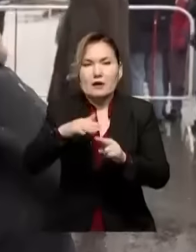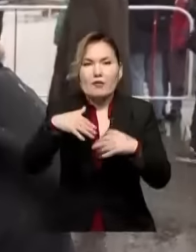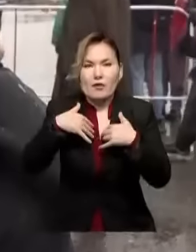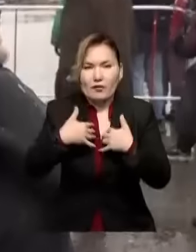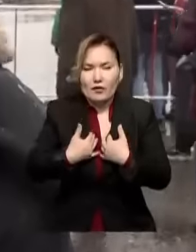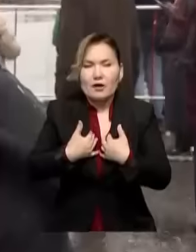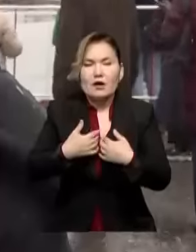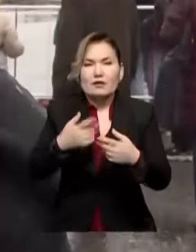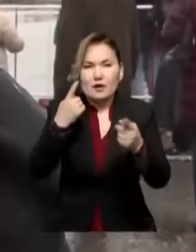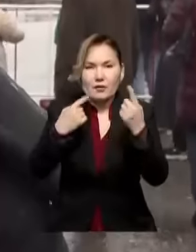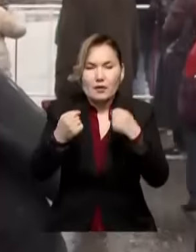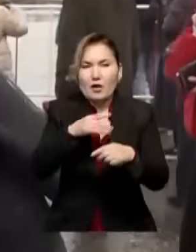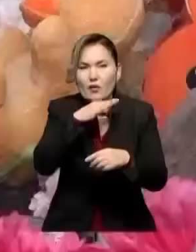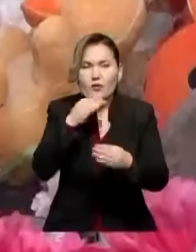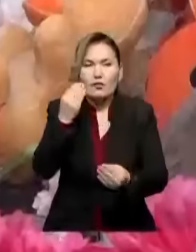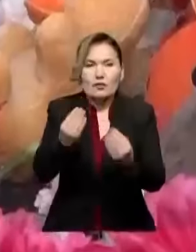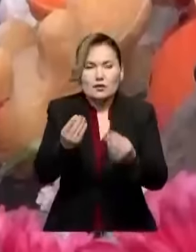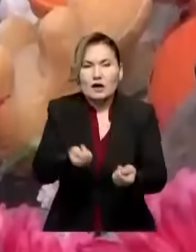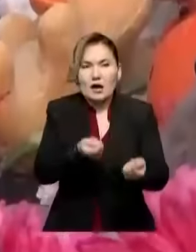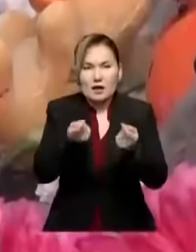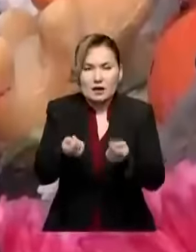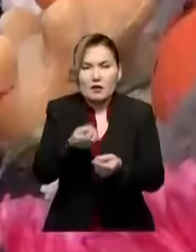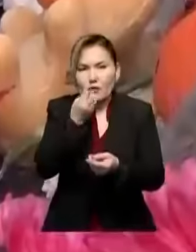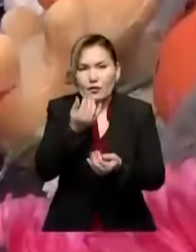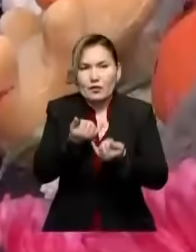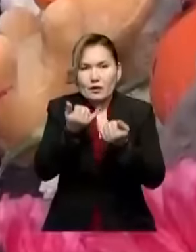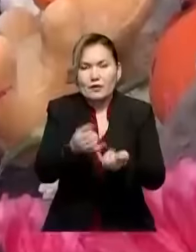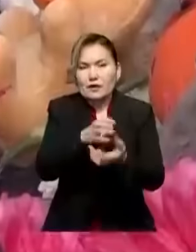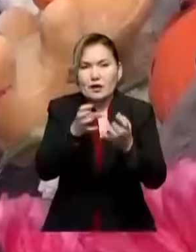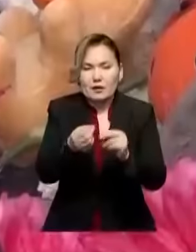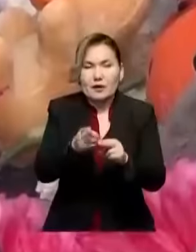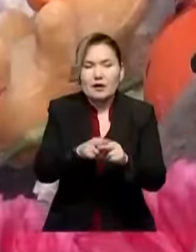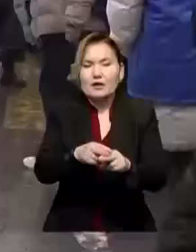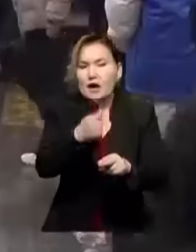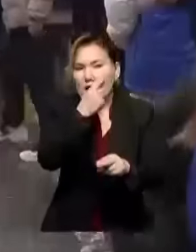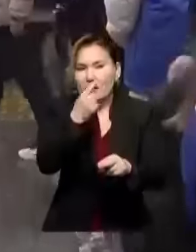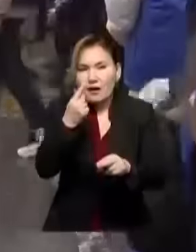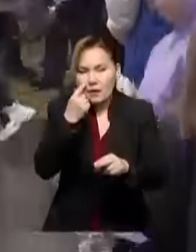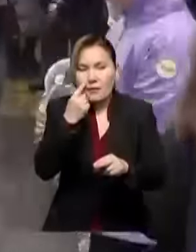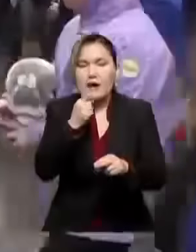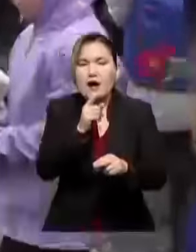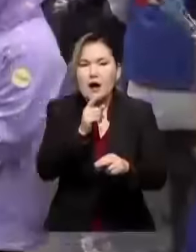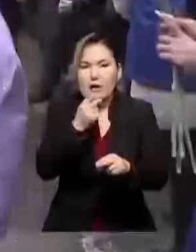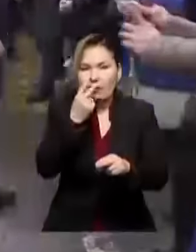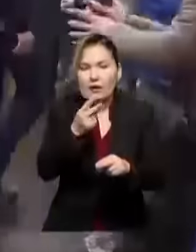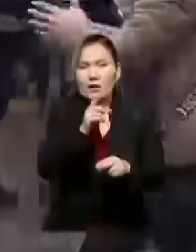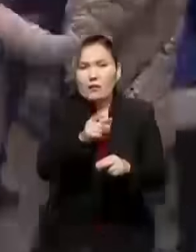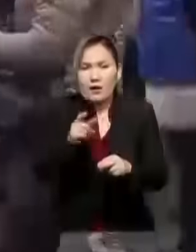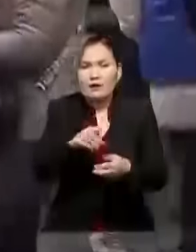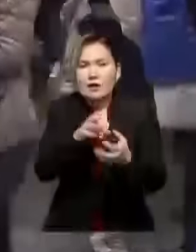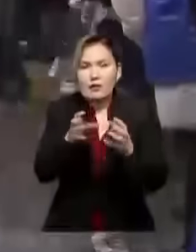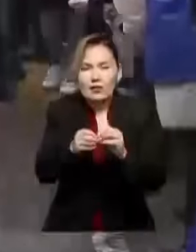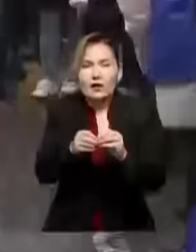тұр. Ойыншық көп әкелінді. Теракт кезінде концертте болып, барлығын өз көздерімен көрген азаматтар да марқұмдарды еске алуға